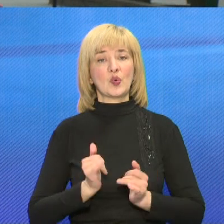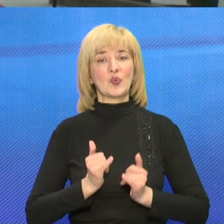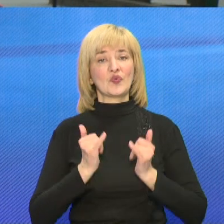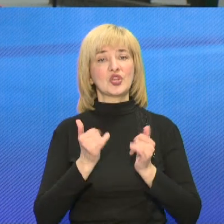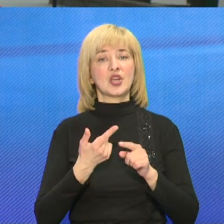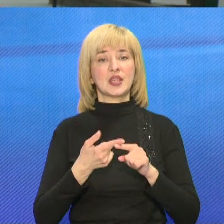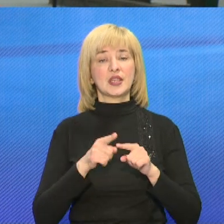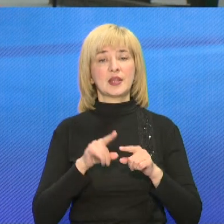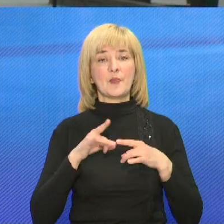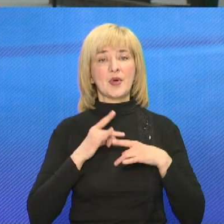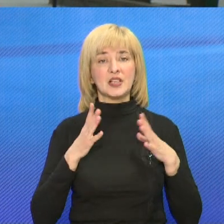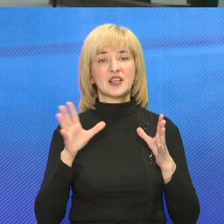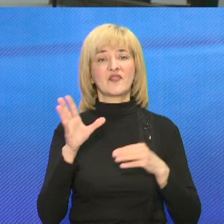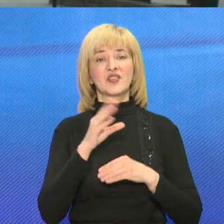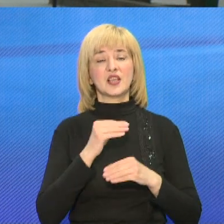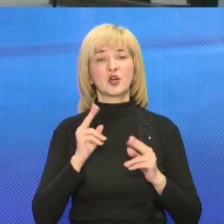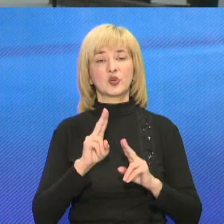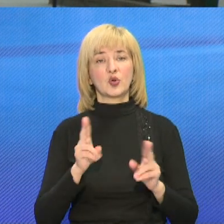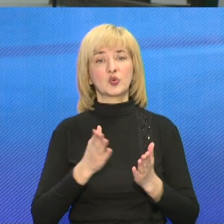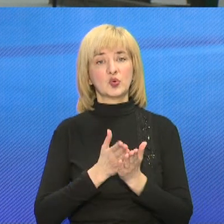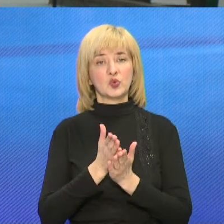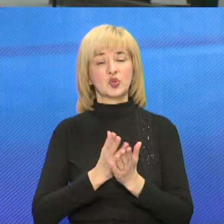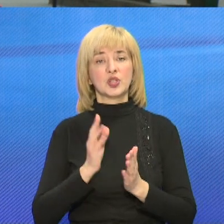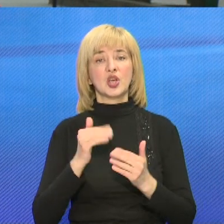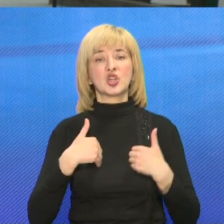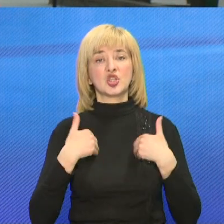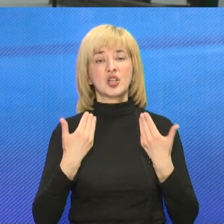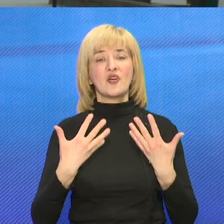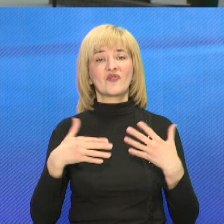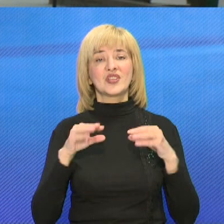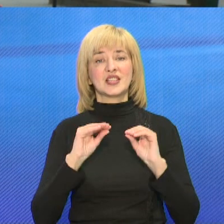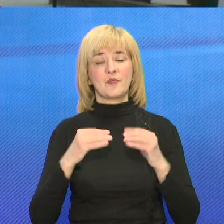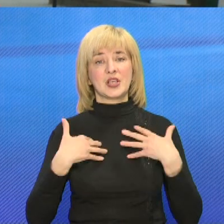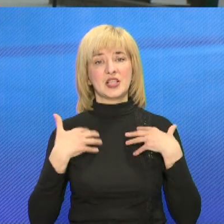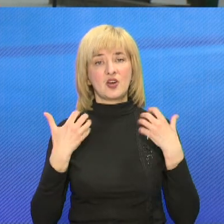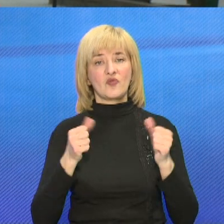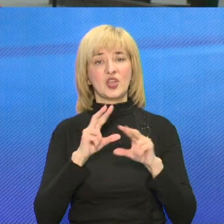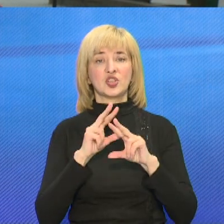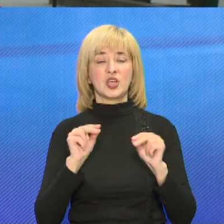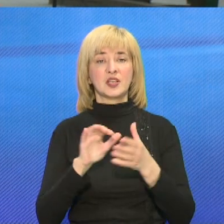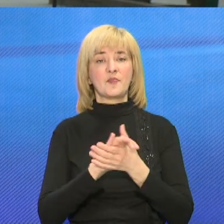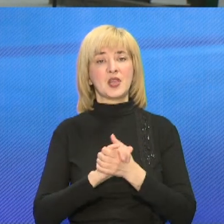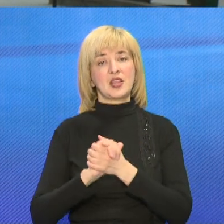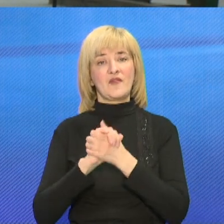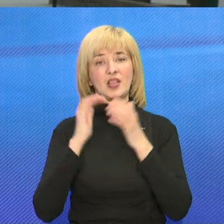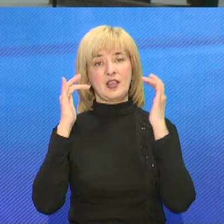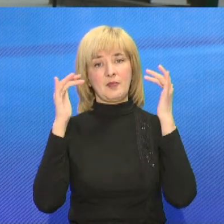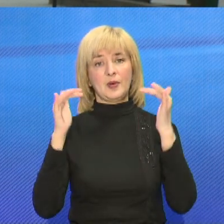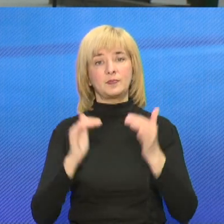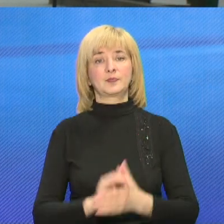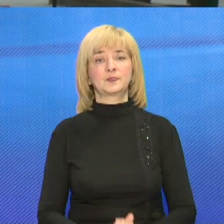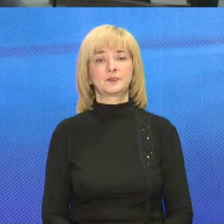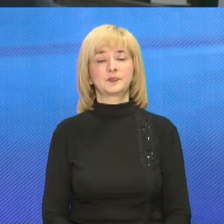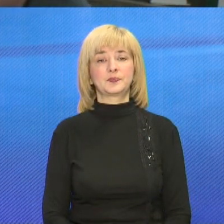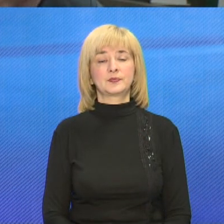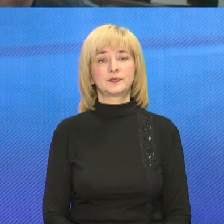праздник, всех, кто служит. Желаю всем здоровья, счастья, благополучия, всем нам мирного неба над головой.